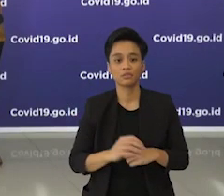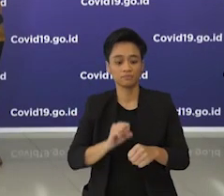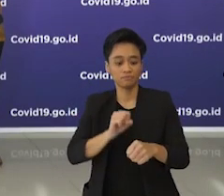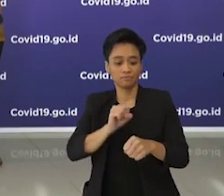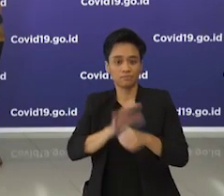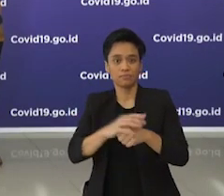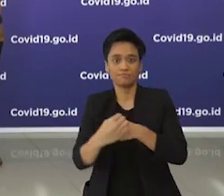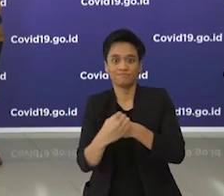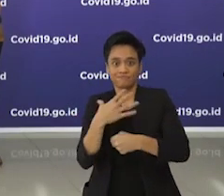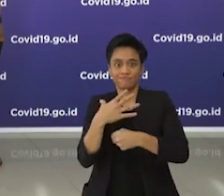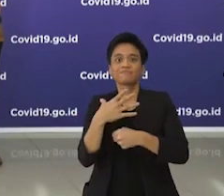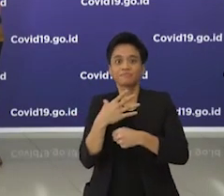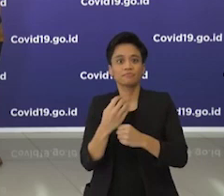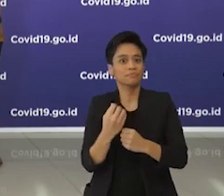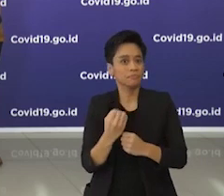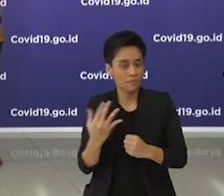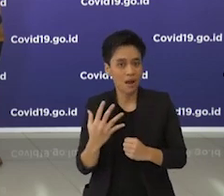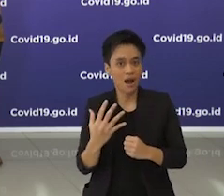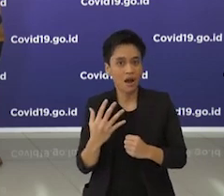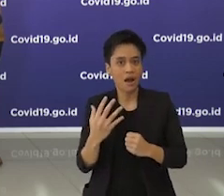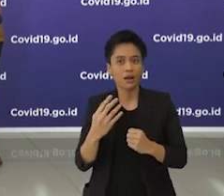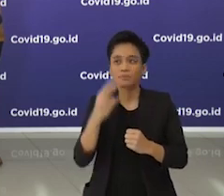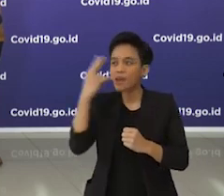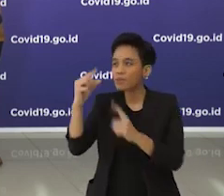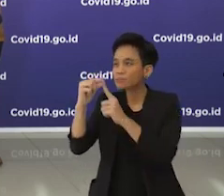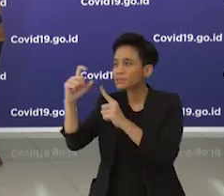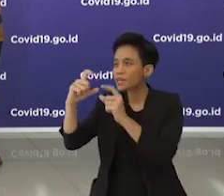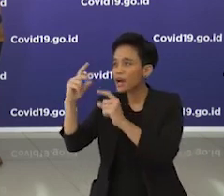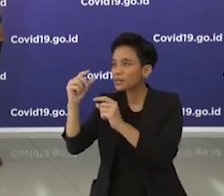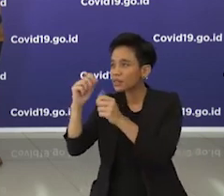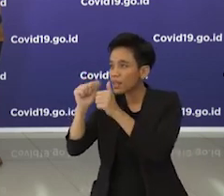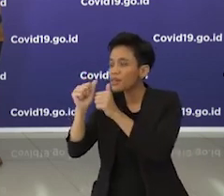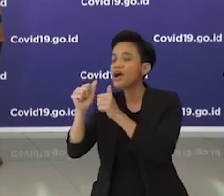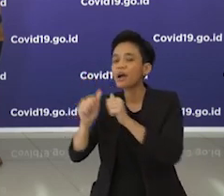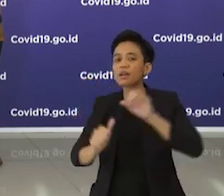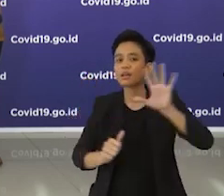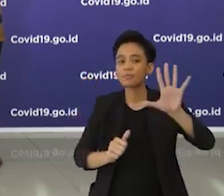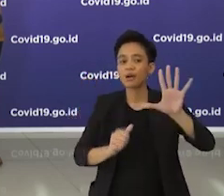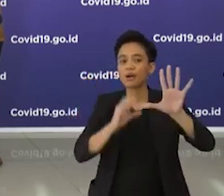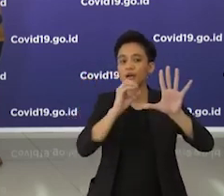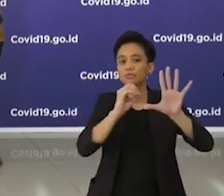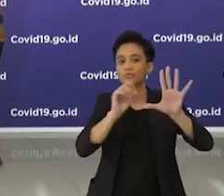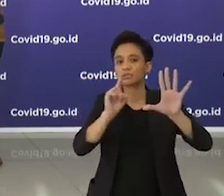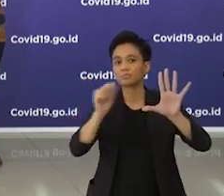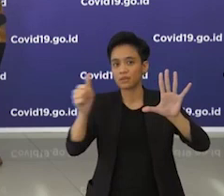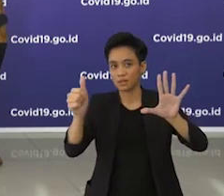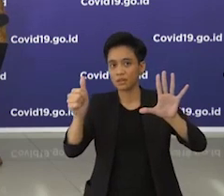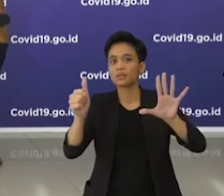coronavirus 19 dari pemeriksaan real-time PCR 5516 orang